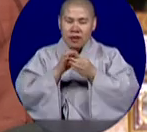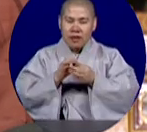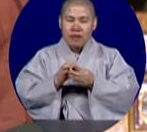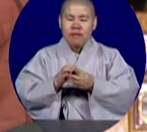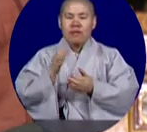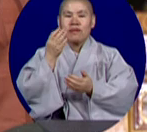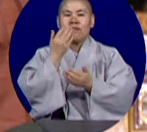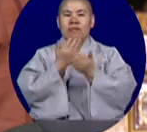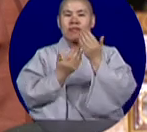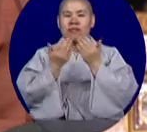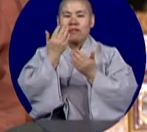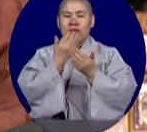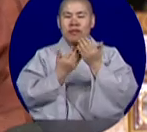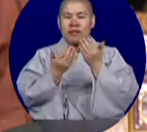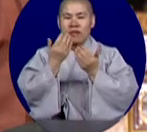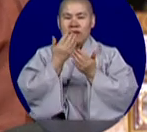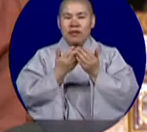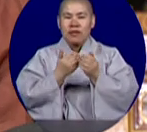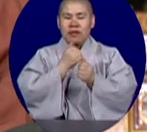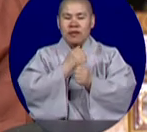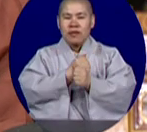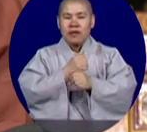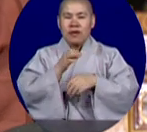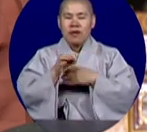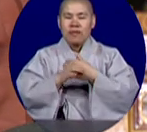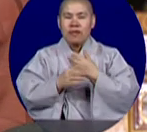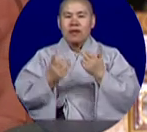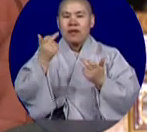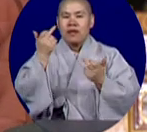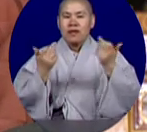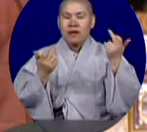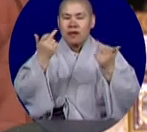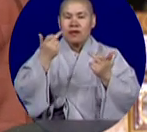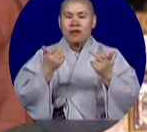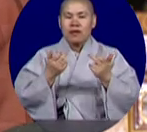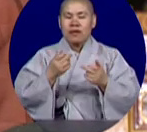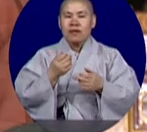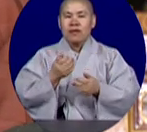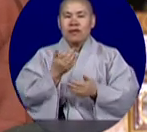발화가 되고 또 점화가 돼서 온 산천을 불씨 하나가 다 태우거든요.